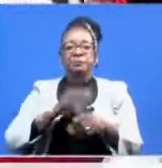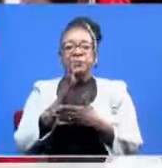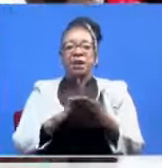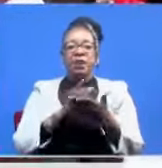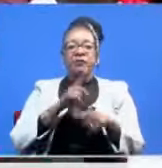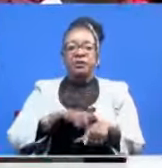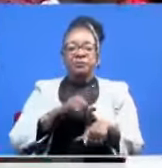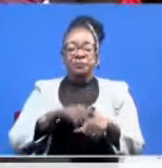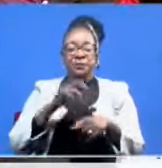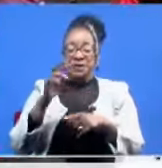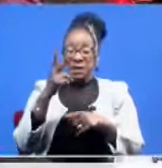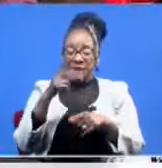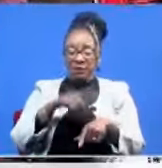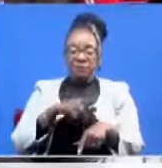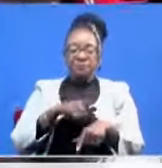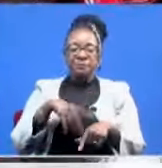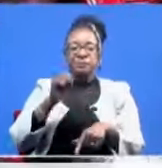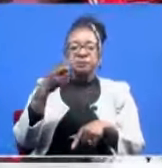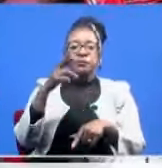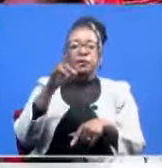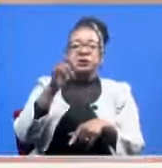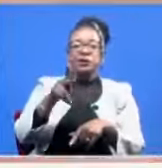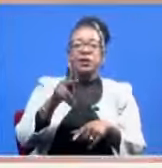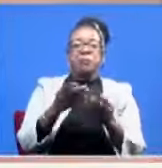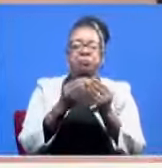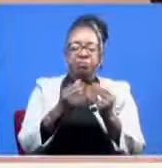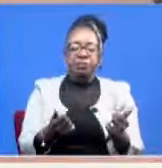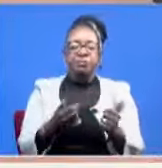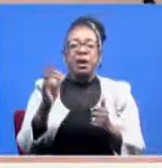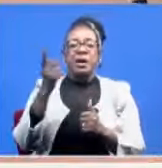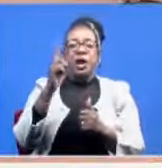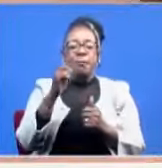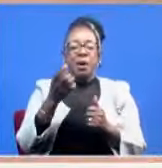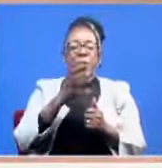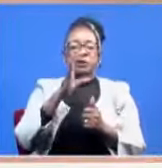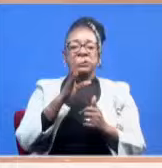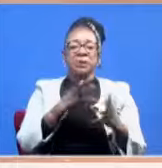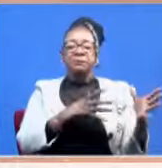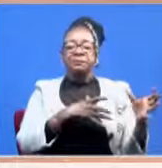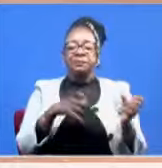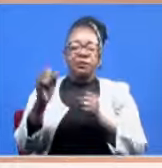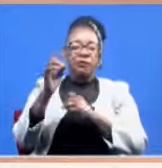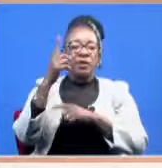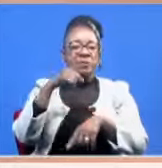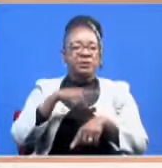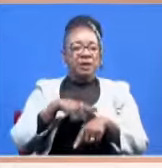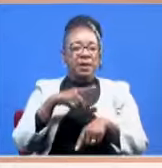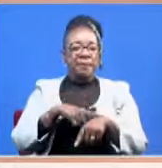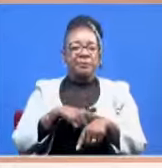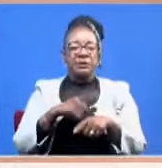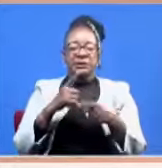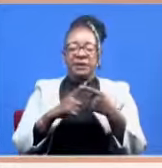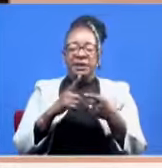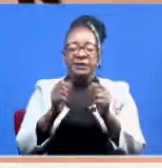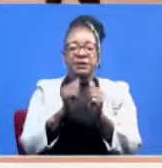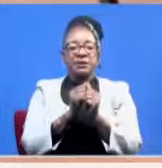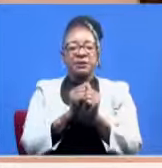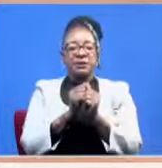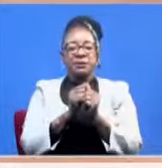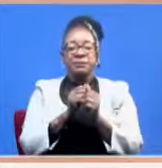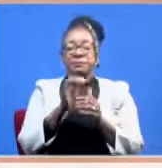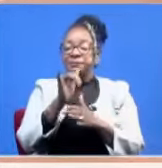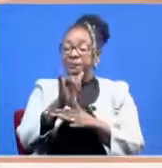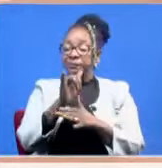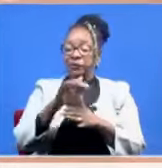katika kipindi cha pili Sharks walilemea Nairobi Water na kuwapokonya taji lao kwa mara ya kwanza katika miaka 10 iliyopita. Na kwenye kitengo